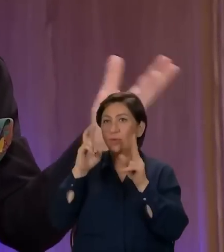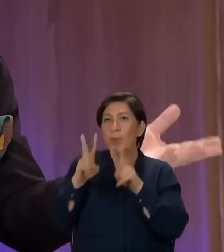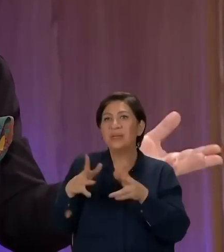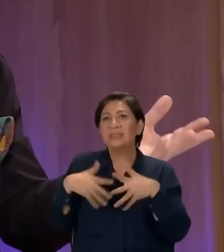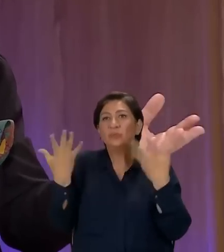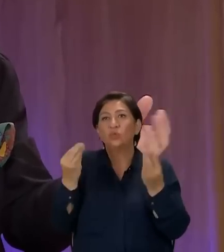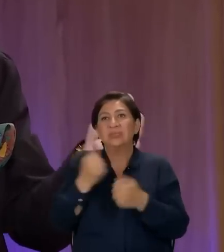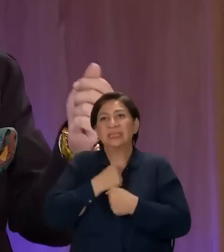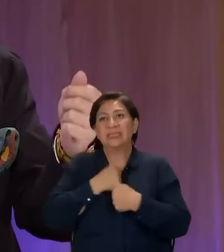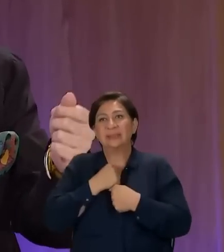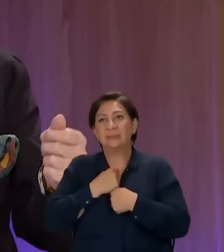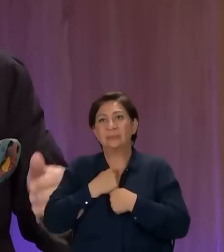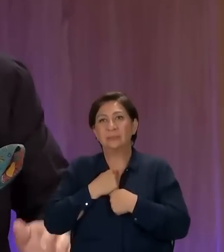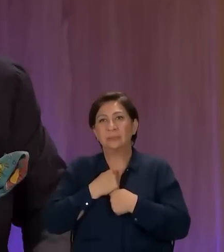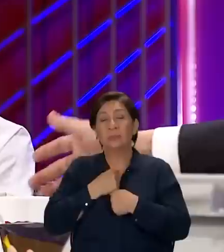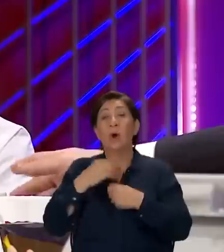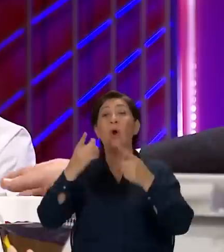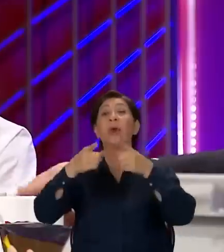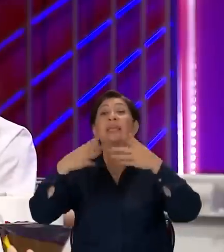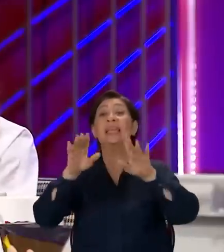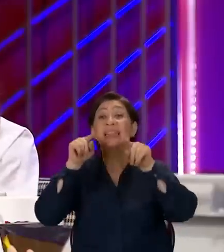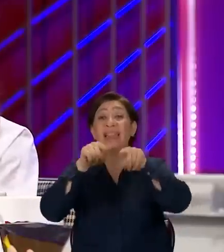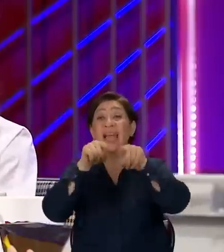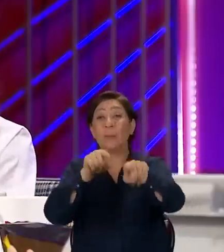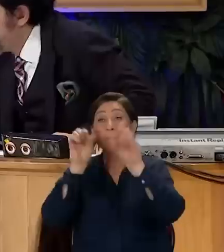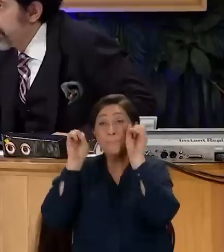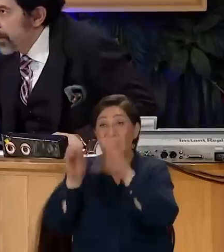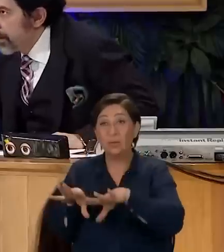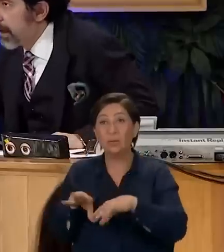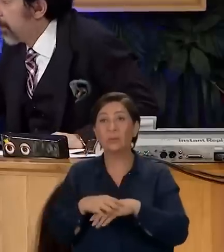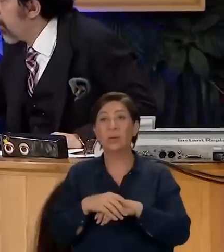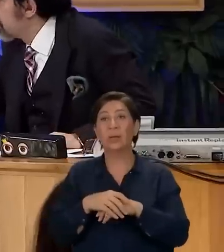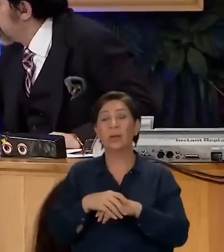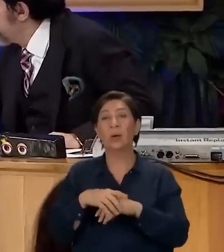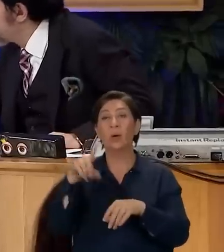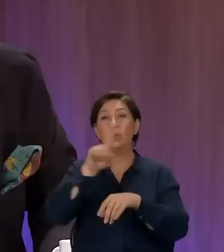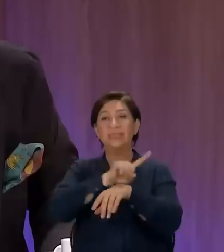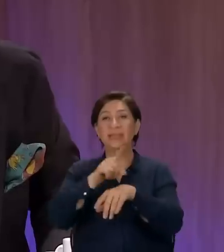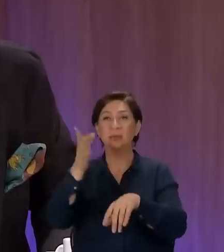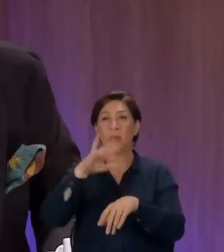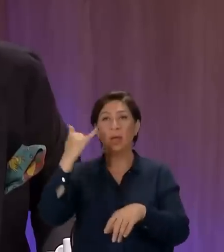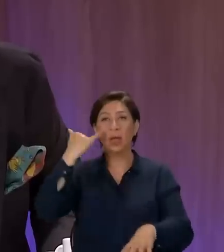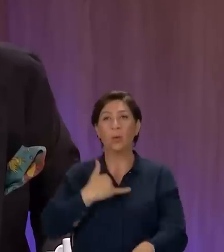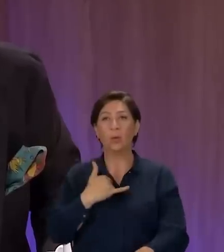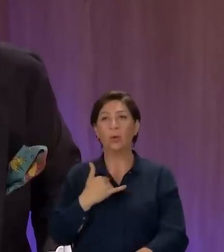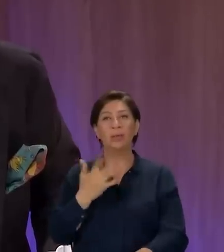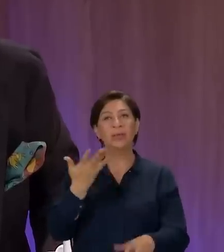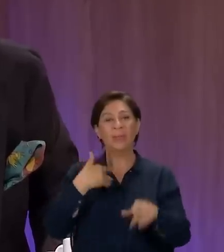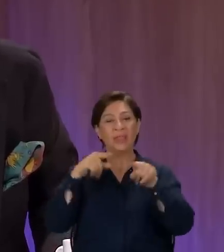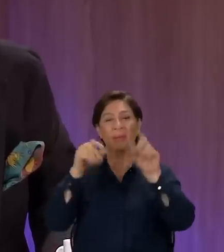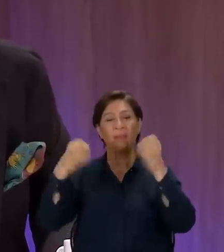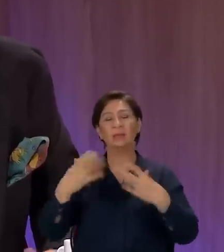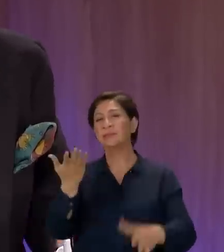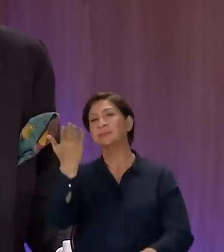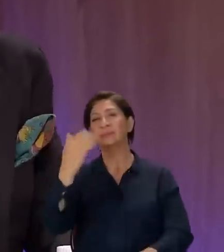fotoğrafını görmek. Çok sıkıldım. Sessize alın efendim. Ha, öyle değil, takibi bırakıyorum abi. 10 saniye geçmeden telefon açıyor. Niye bıraktın? Niye